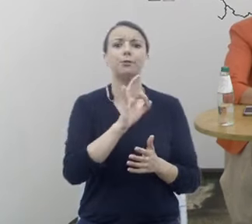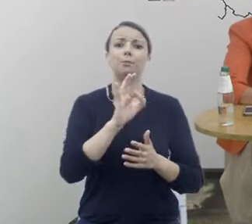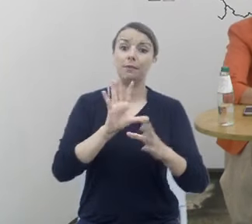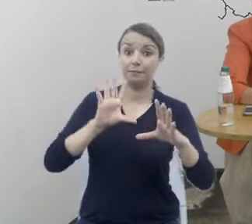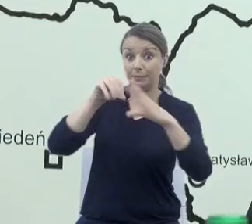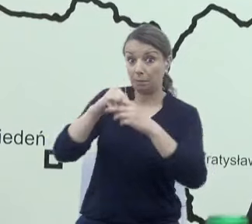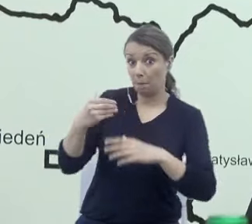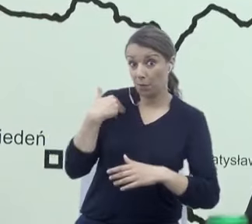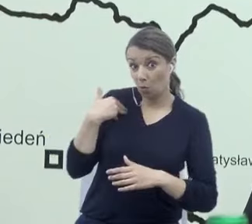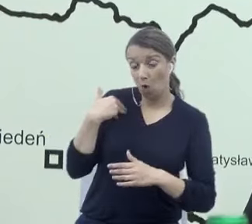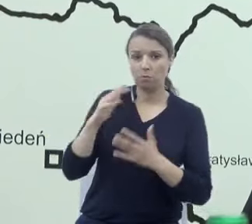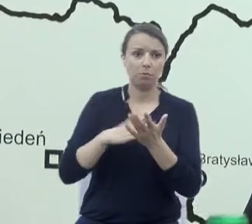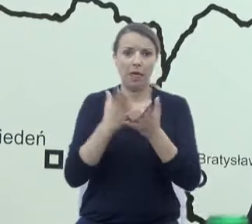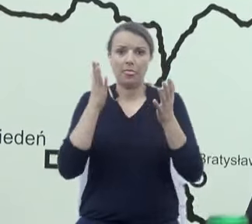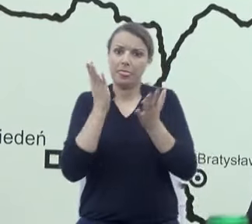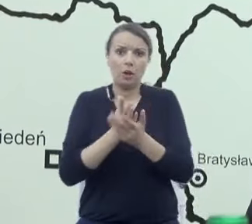czy czynnego udziału,